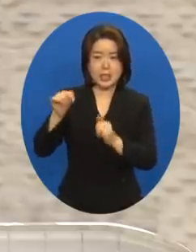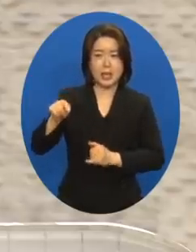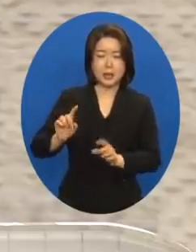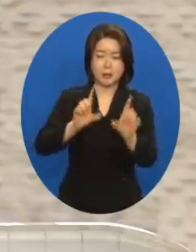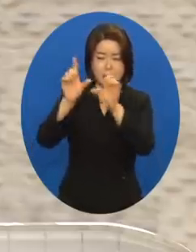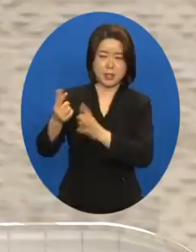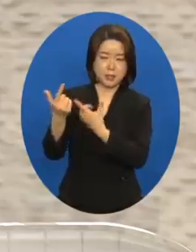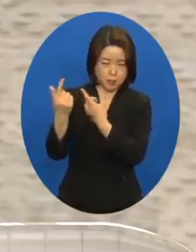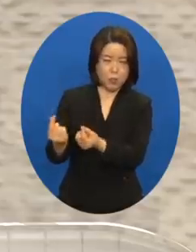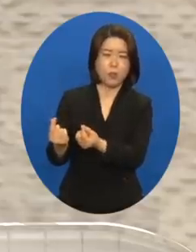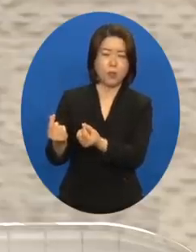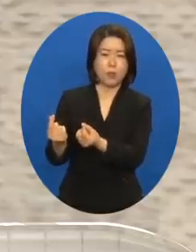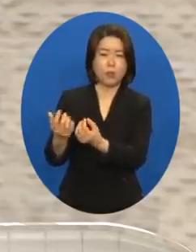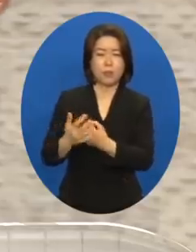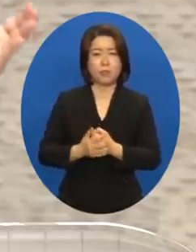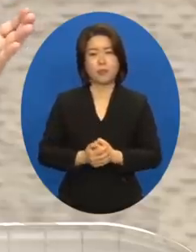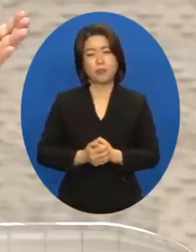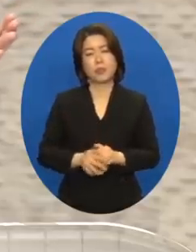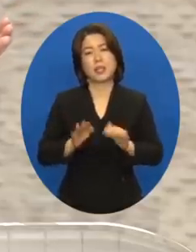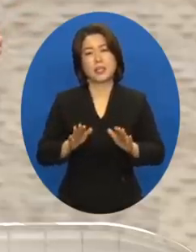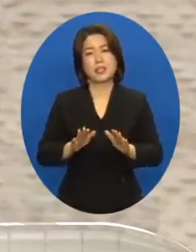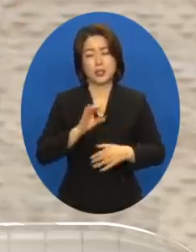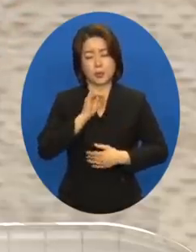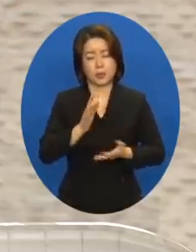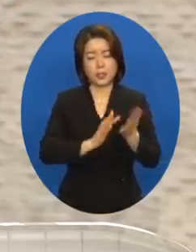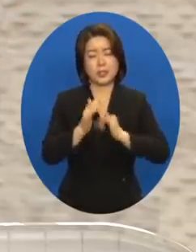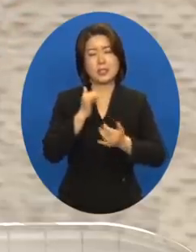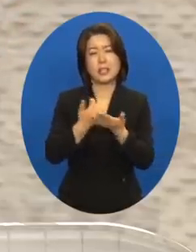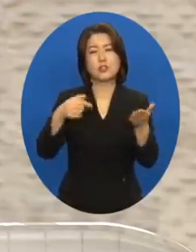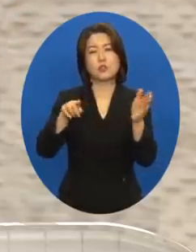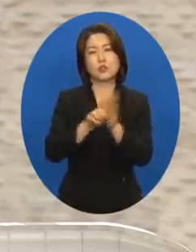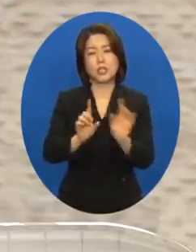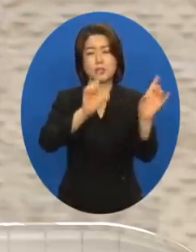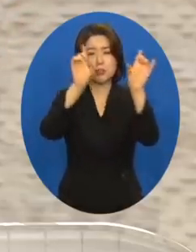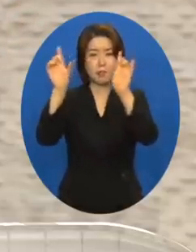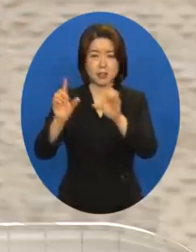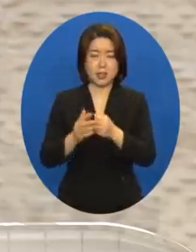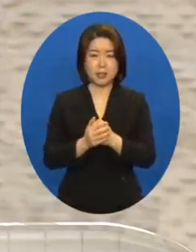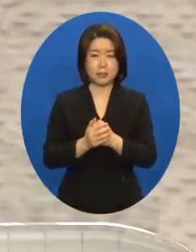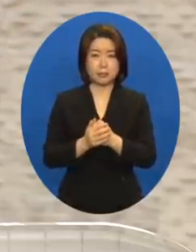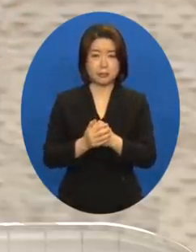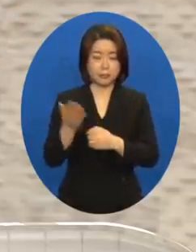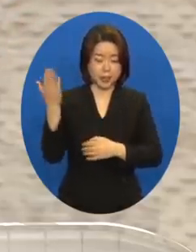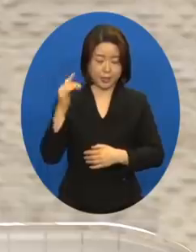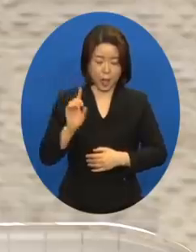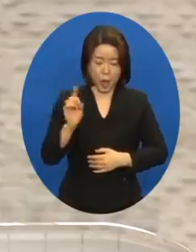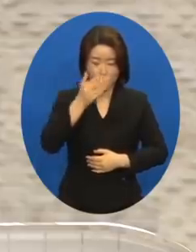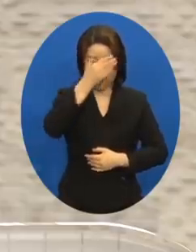해요 이제는 오직 예수님을 위해서 삽니다 어떤 청년이